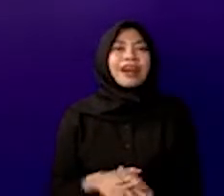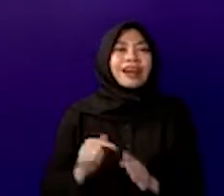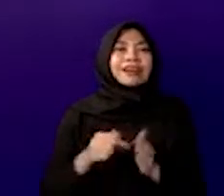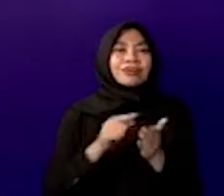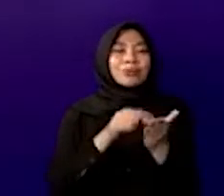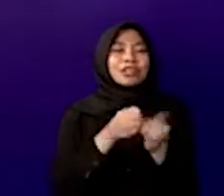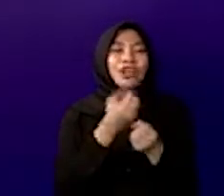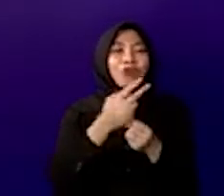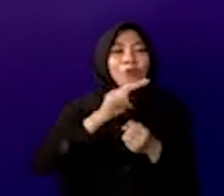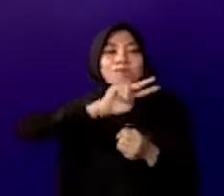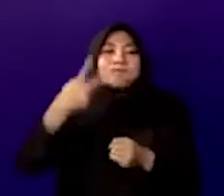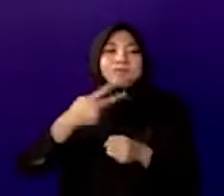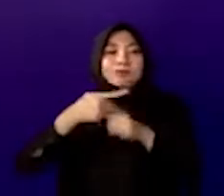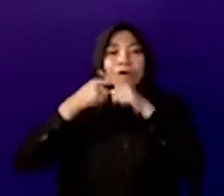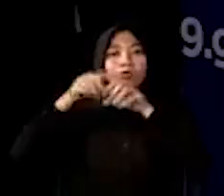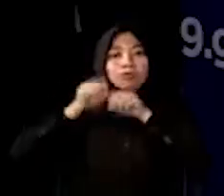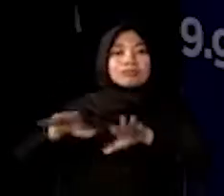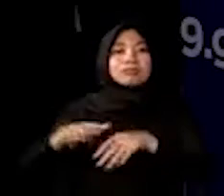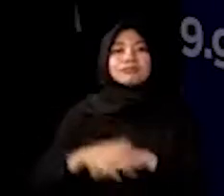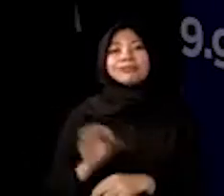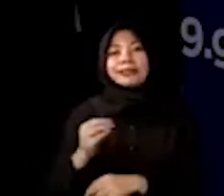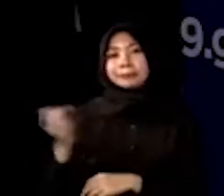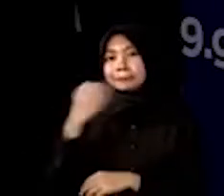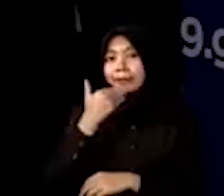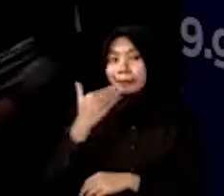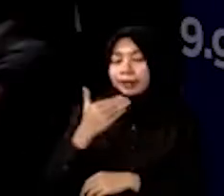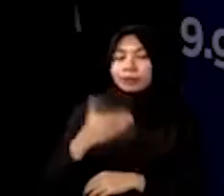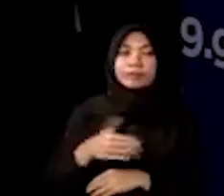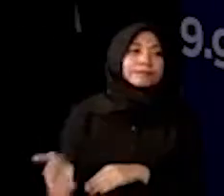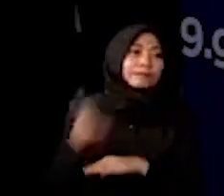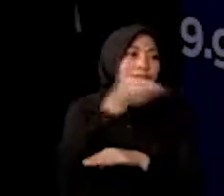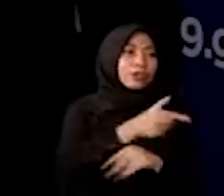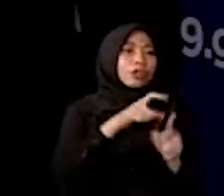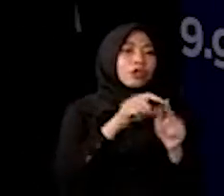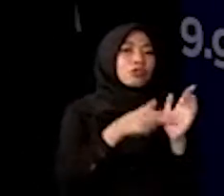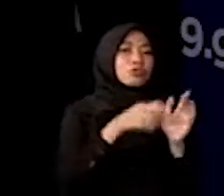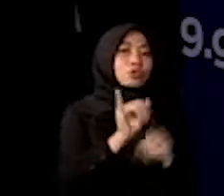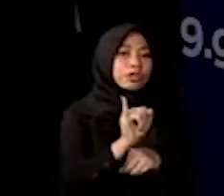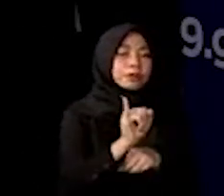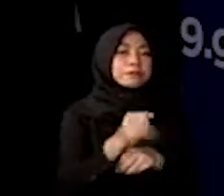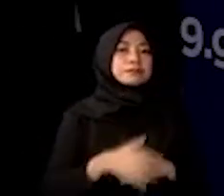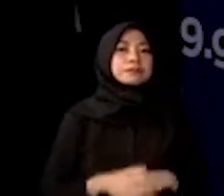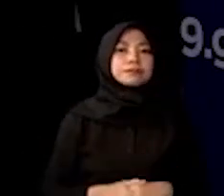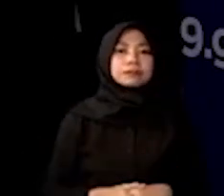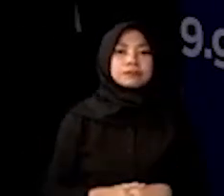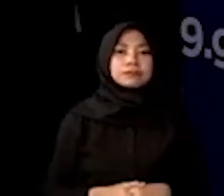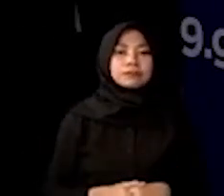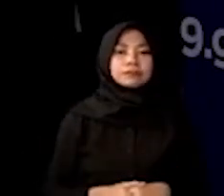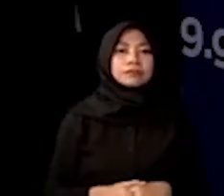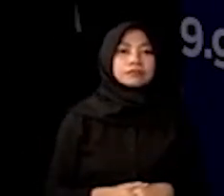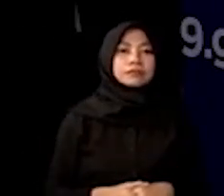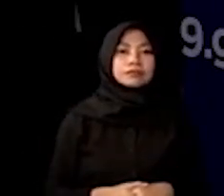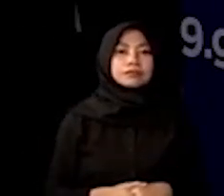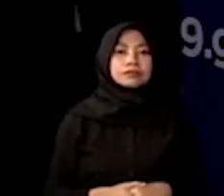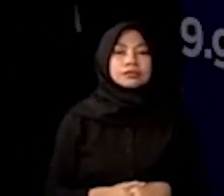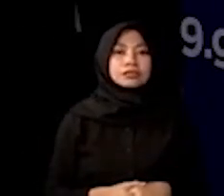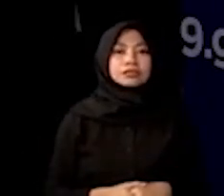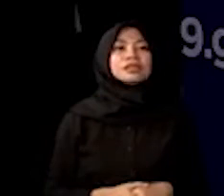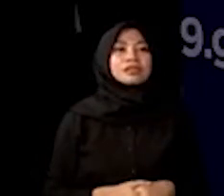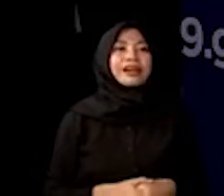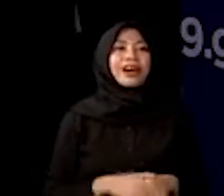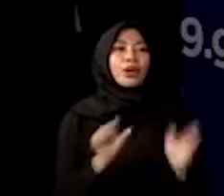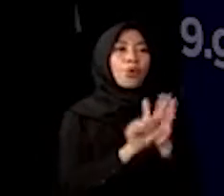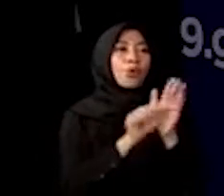pleset-plesetkan demikian Tera kasih pakangka Pak Doni berkaitan dengan undang-undang Cipta kerja Pak kemudian ada ekspresi dari